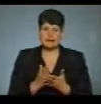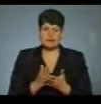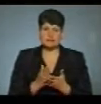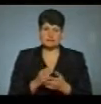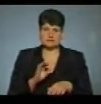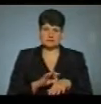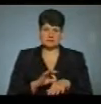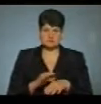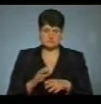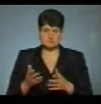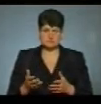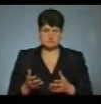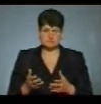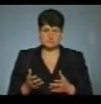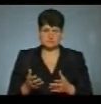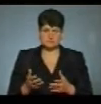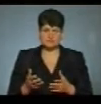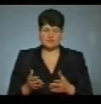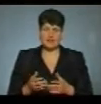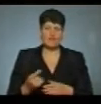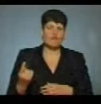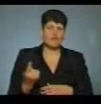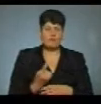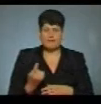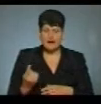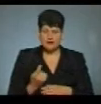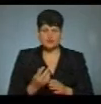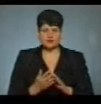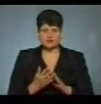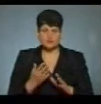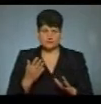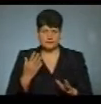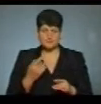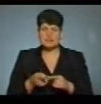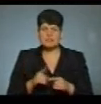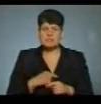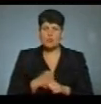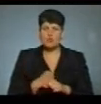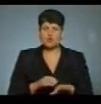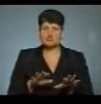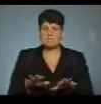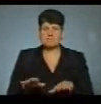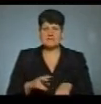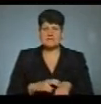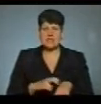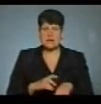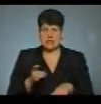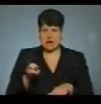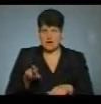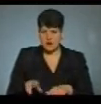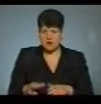заражені? Звичайно, ну, перш за все, це робоче місце лікаря, в